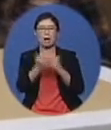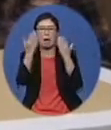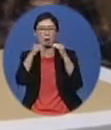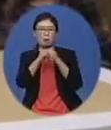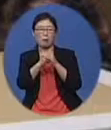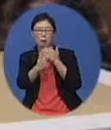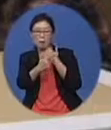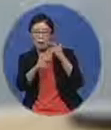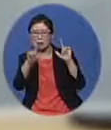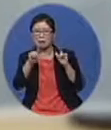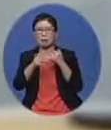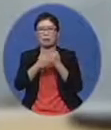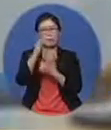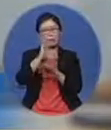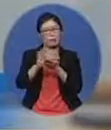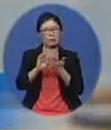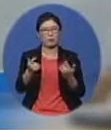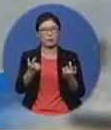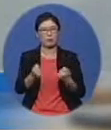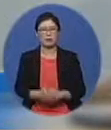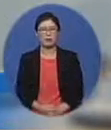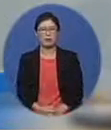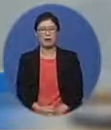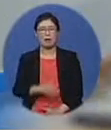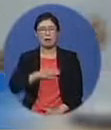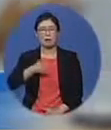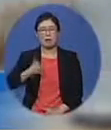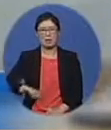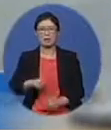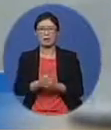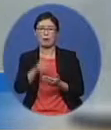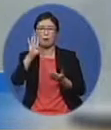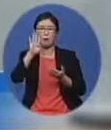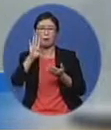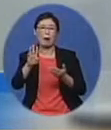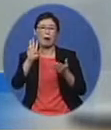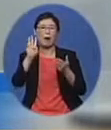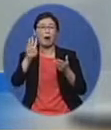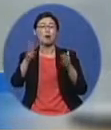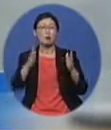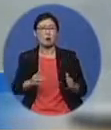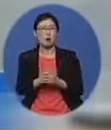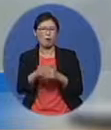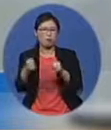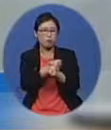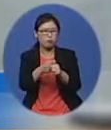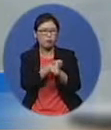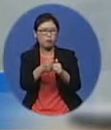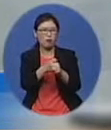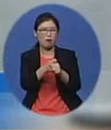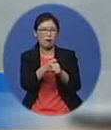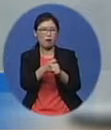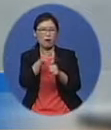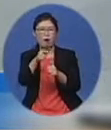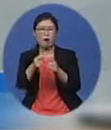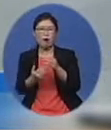것입니다. 애가 4일 동안 일을 맡고 학교에서 이렇게 했으면 미리 와서 벌써 사과해야